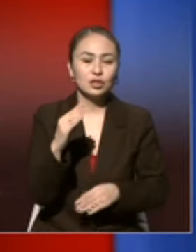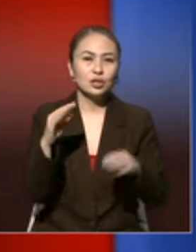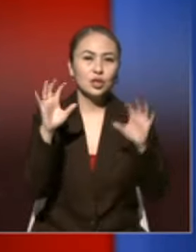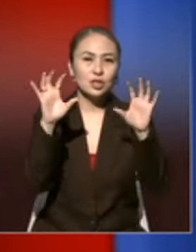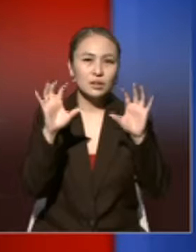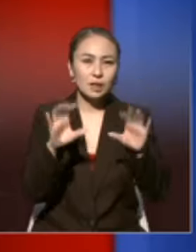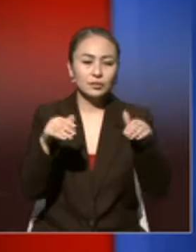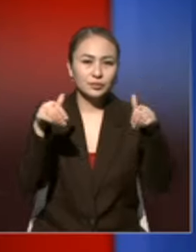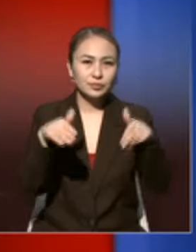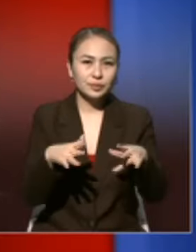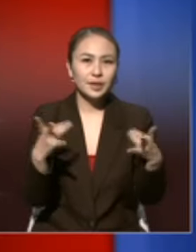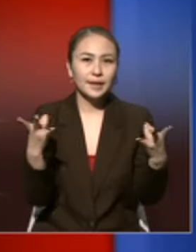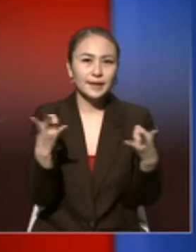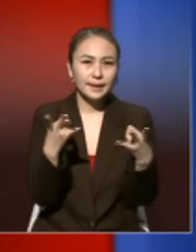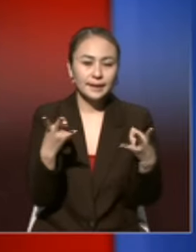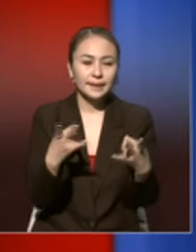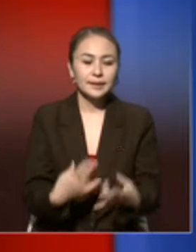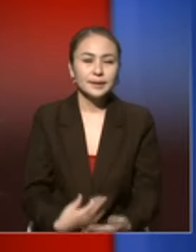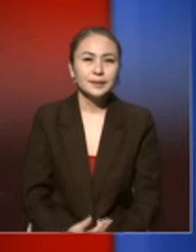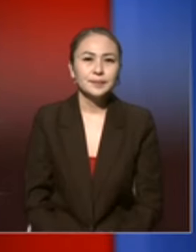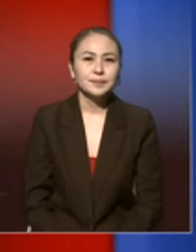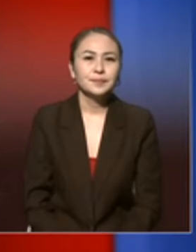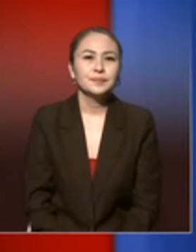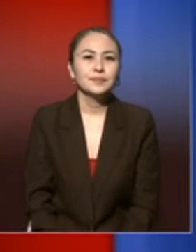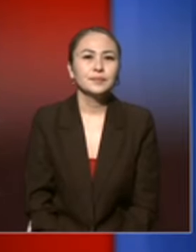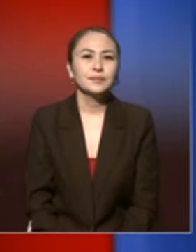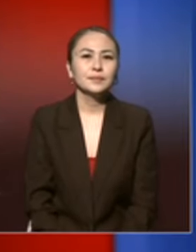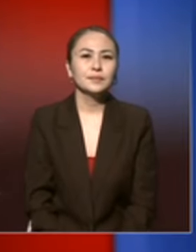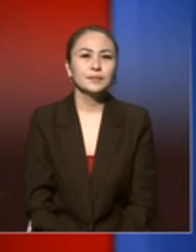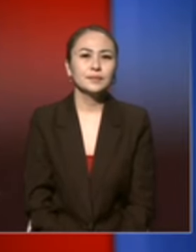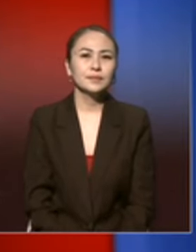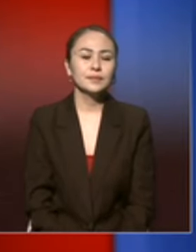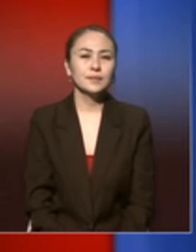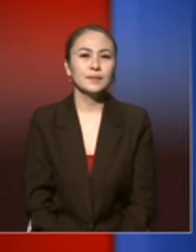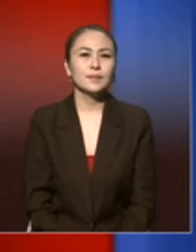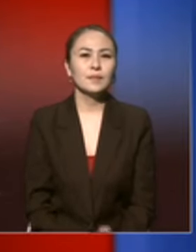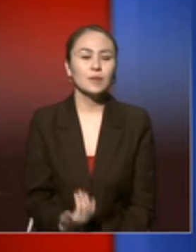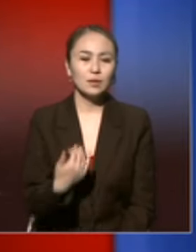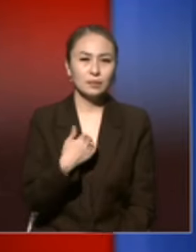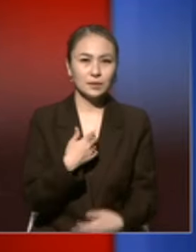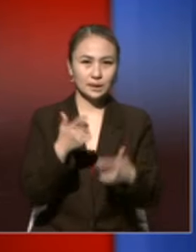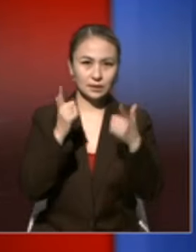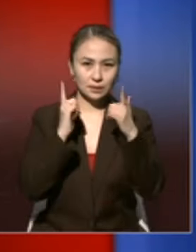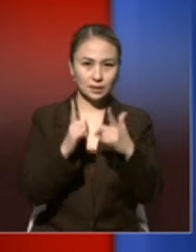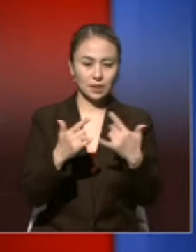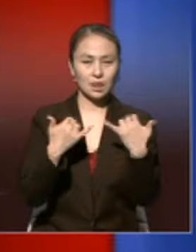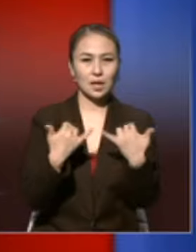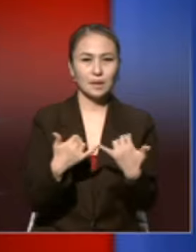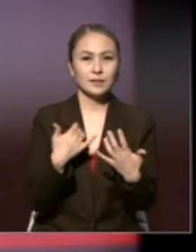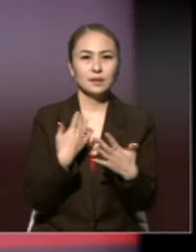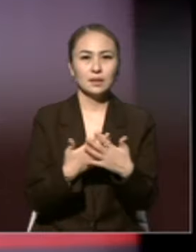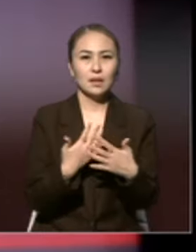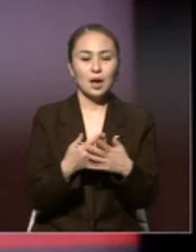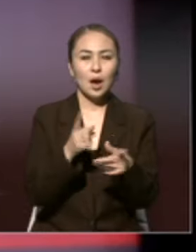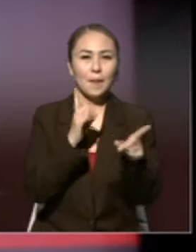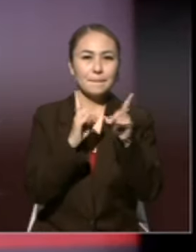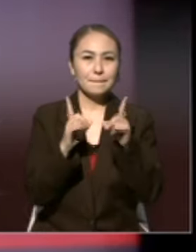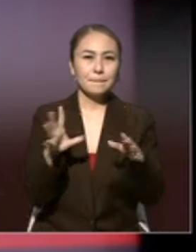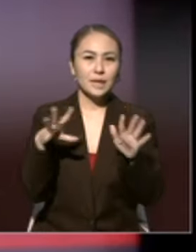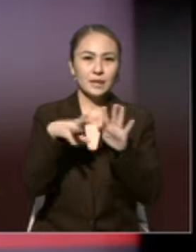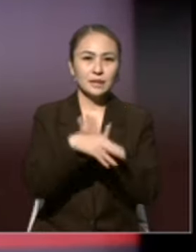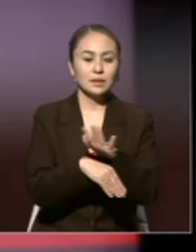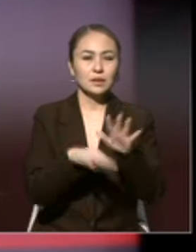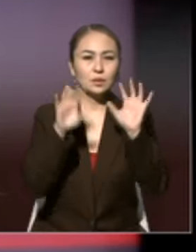керек. Осы мәселені қолға алыңыздар. Бар, иә, мен сізге қосамын. Ең басты қазір де осы мәжіліс төрінде осы